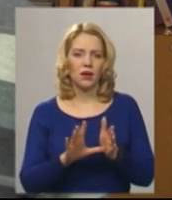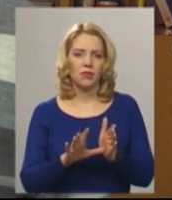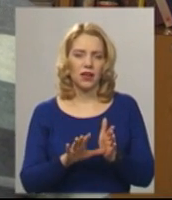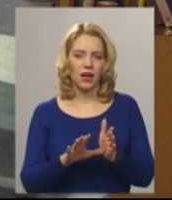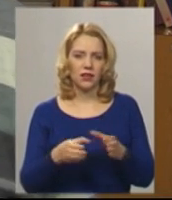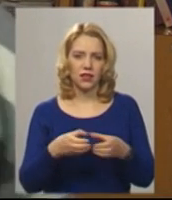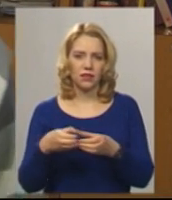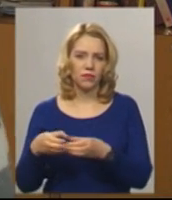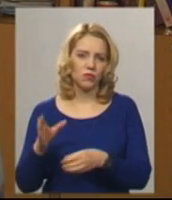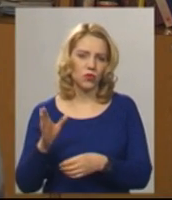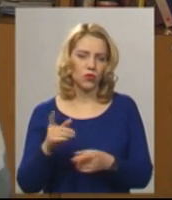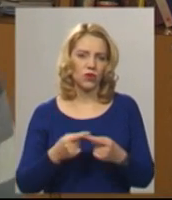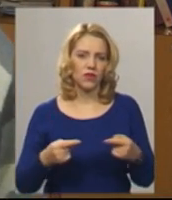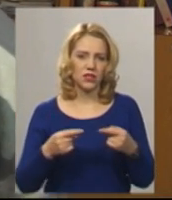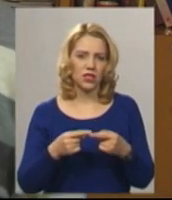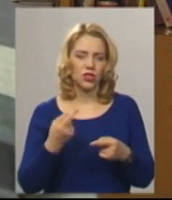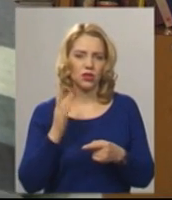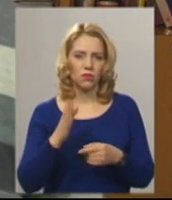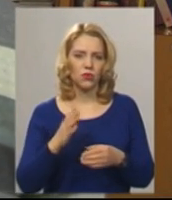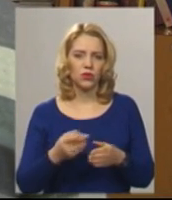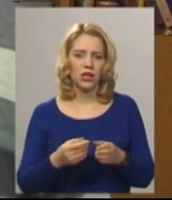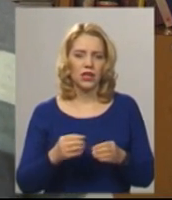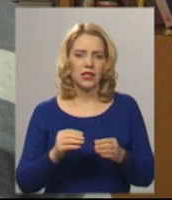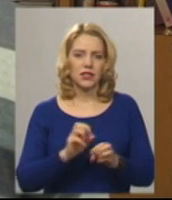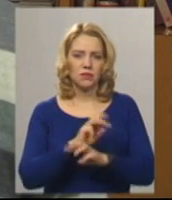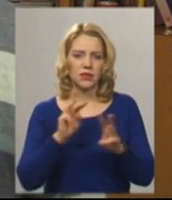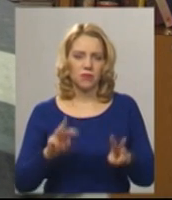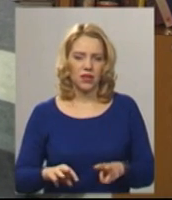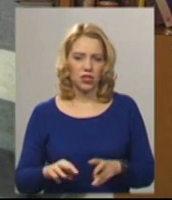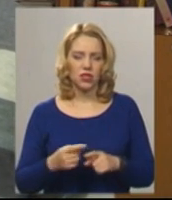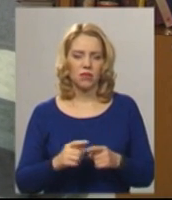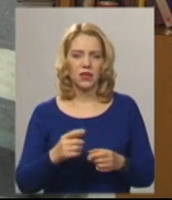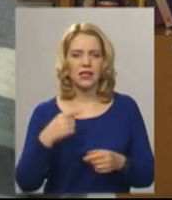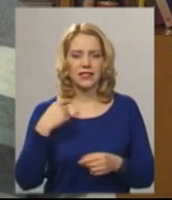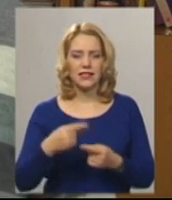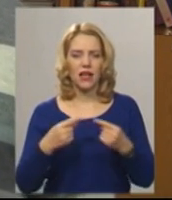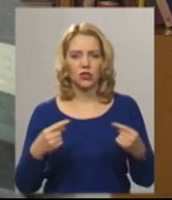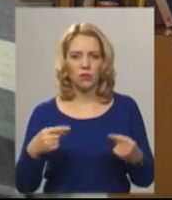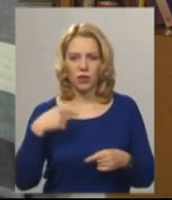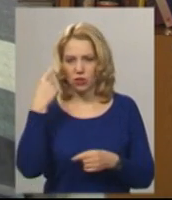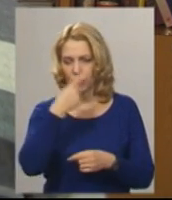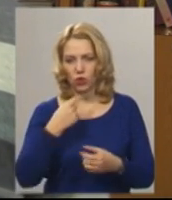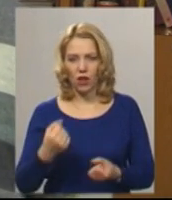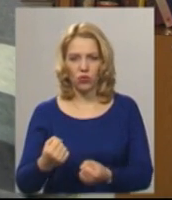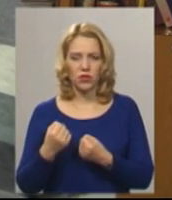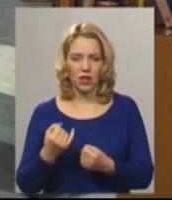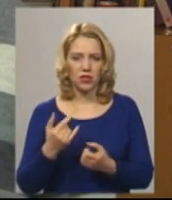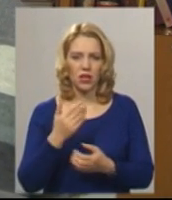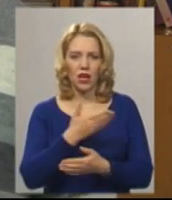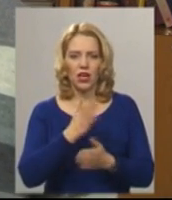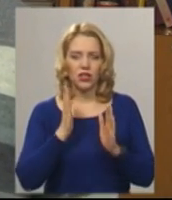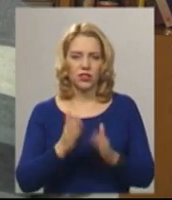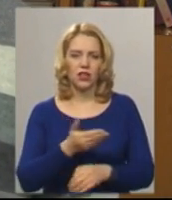будуть визначені, вони забезпечені укладками, засобами індивідуального захисту для таких випадків. І вони будуть тільки